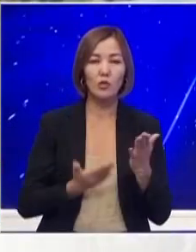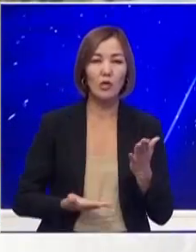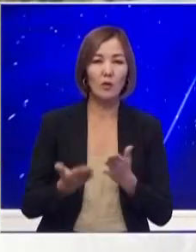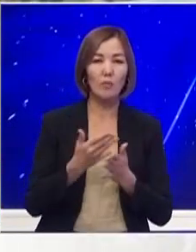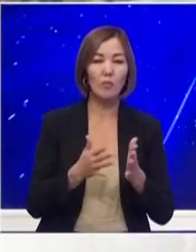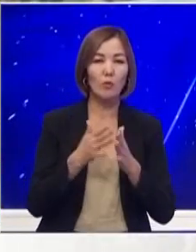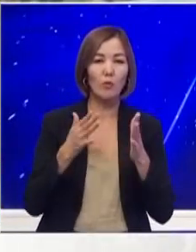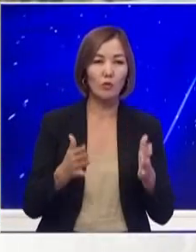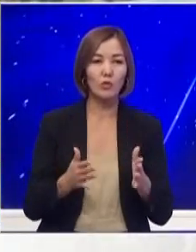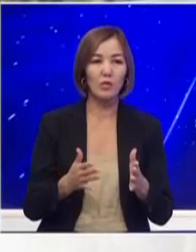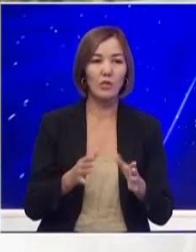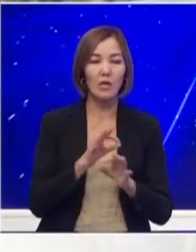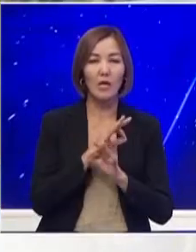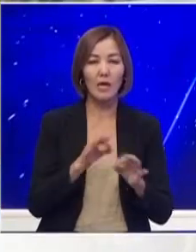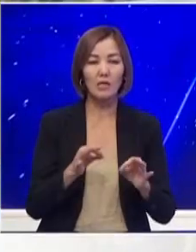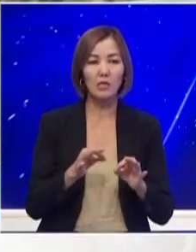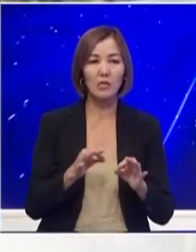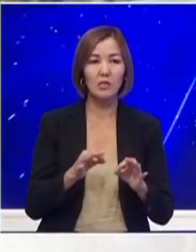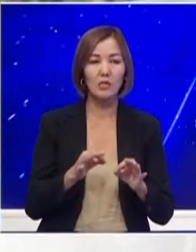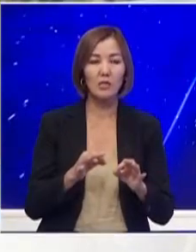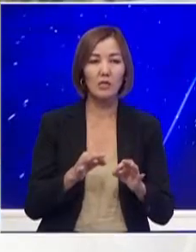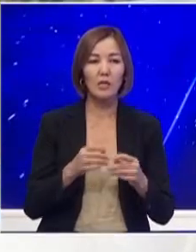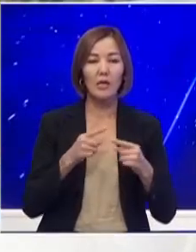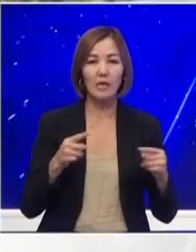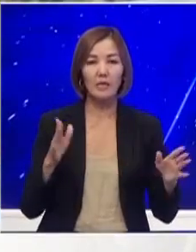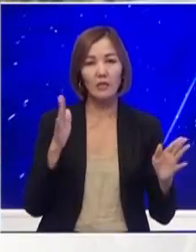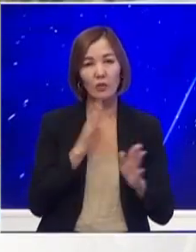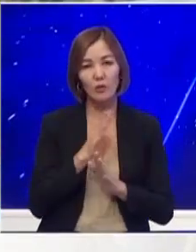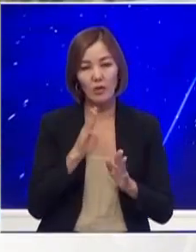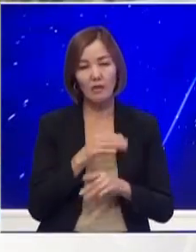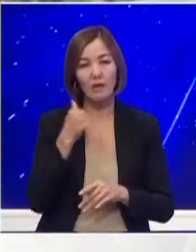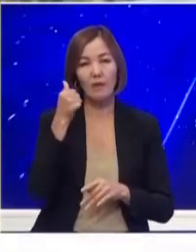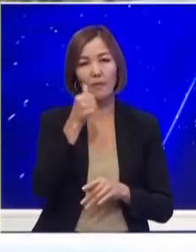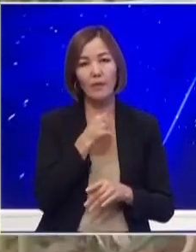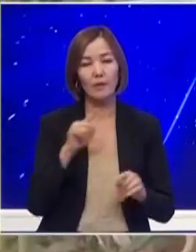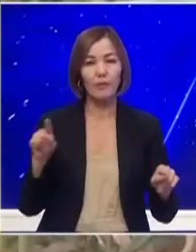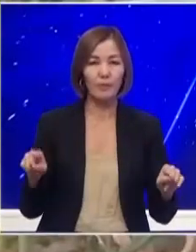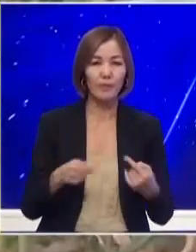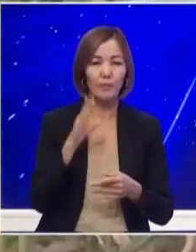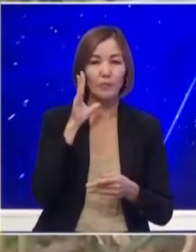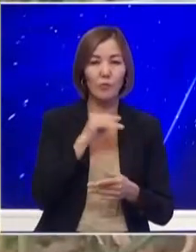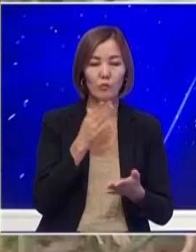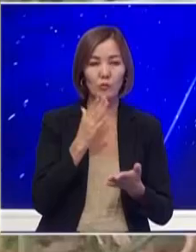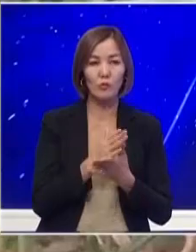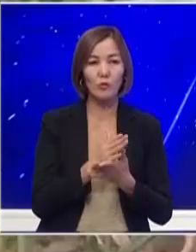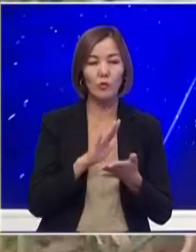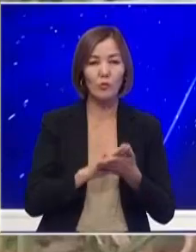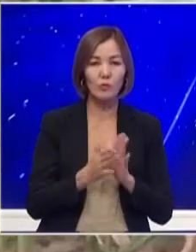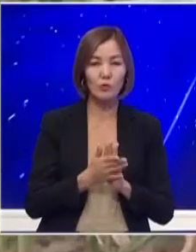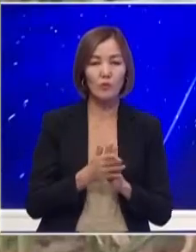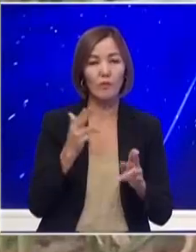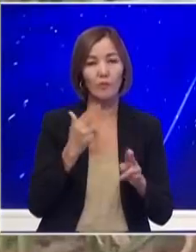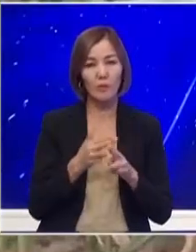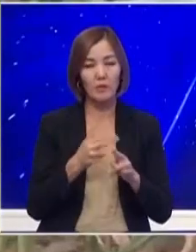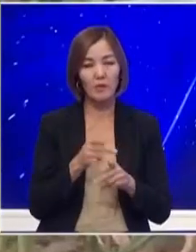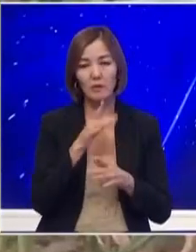они обладают очень хорошей пластичностью. То есть различные года, при различных климатических условиях и также